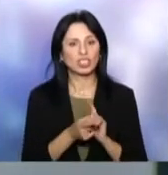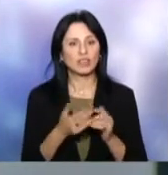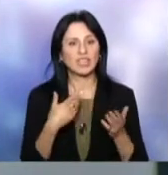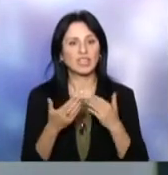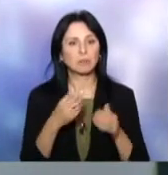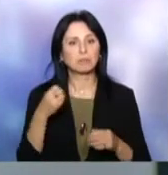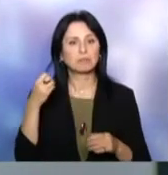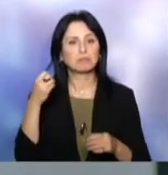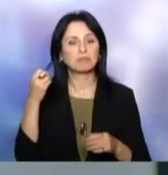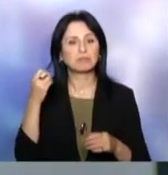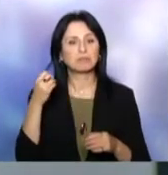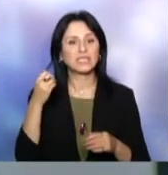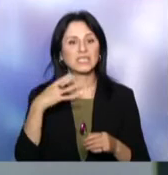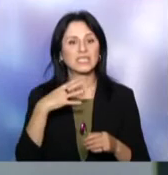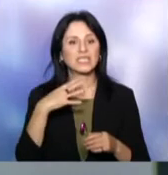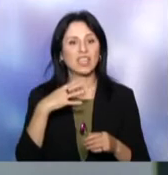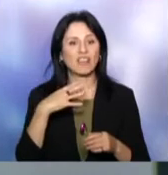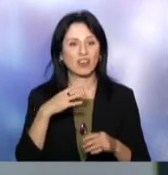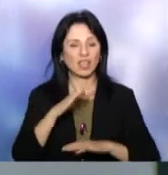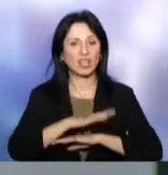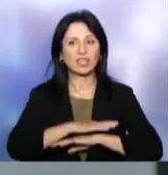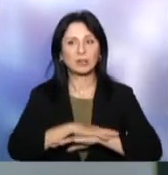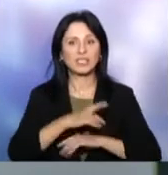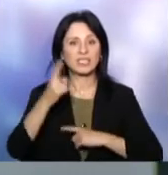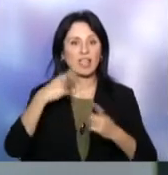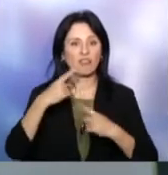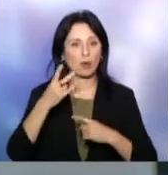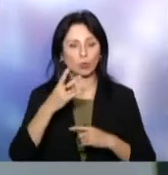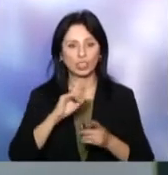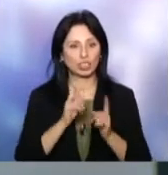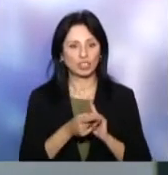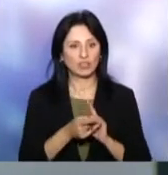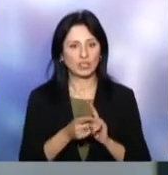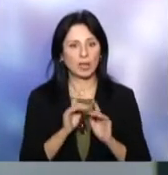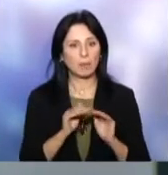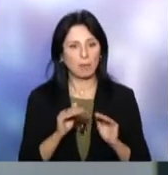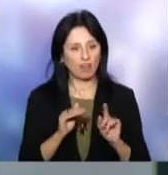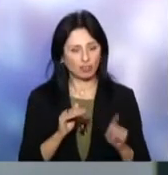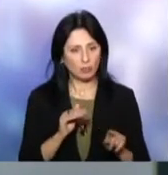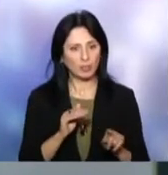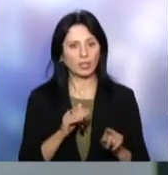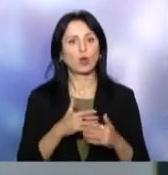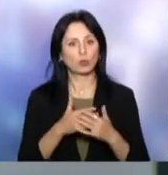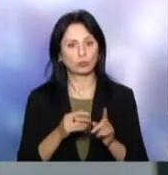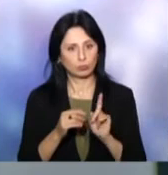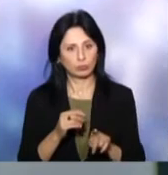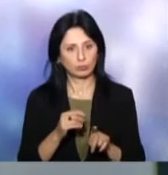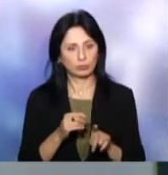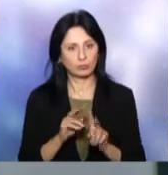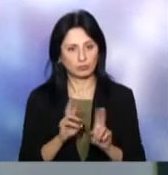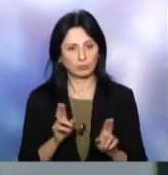დამოკიდებულება მზის მიმართ ქცევა უნდა შევცვალოთ და ეს ეხება ბავშთა ასაკს და რასაკურველია